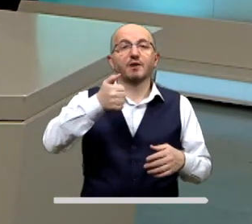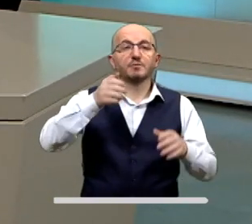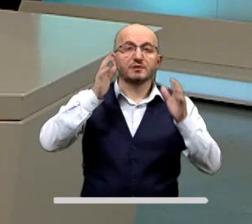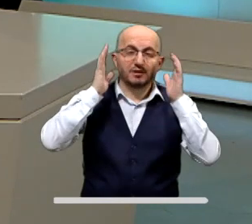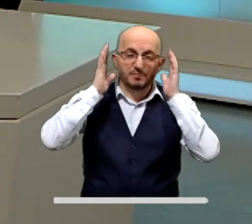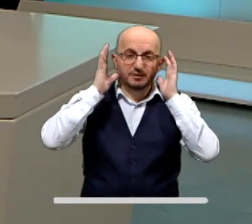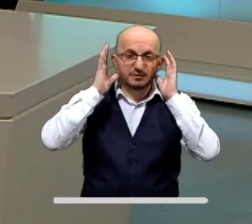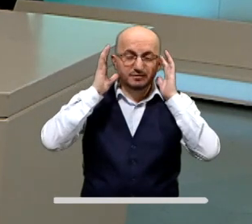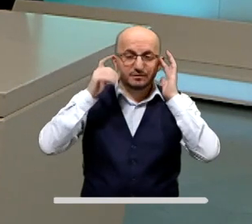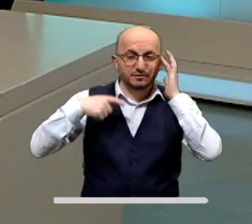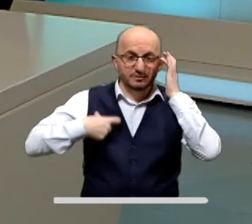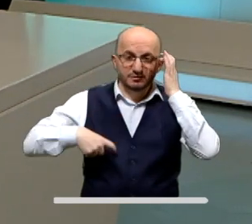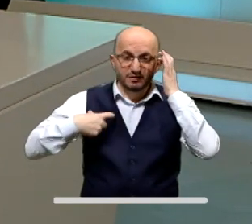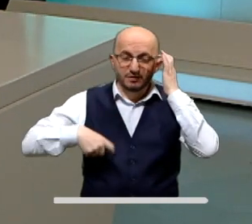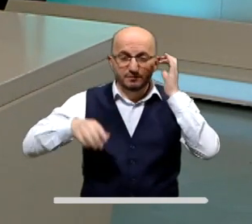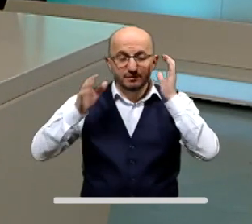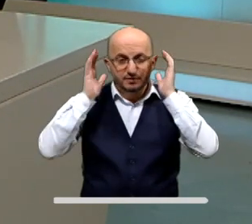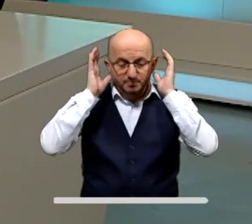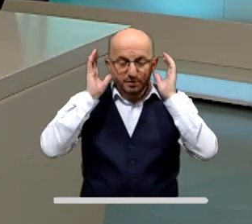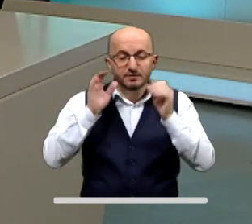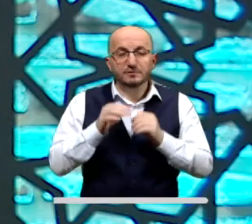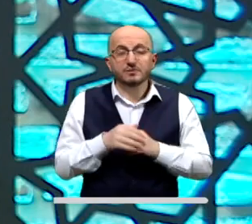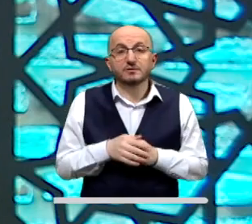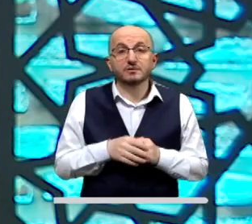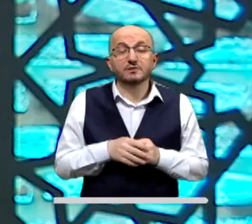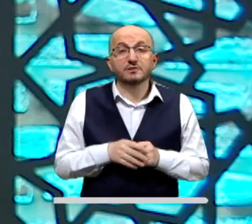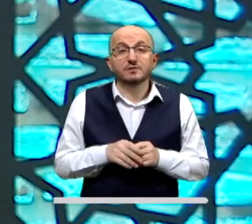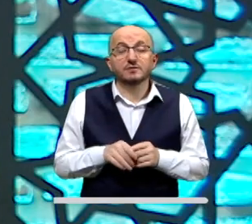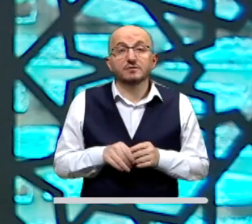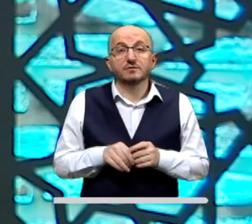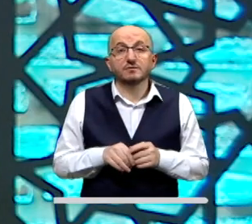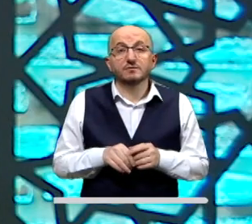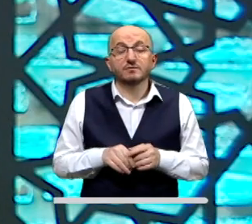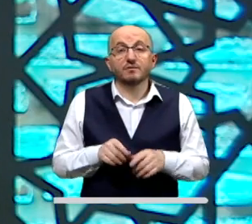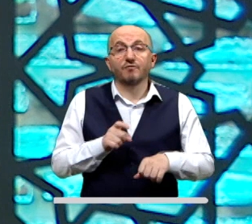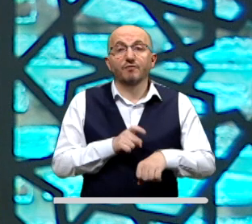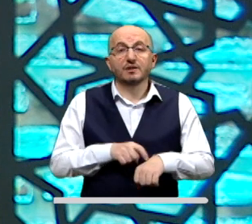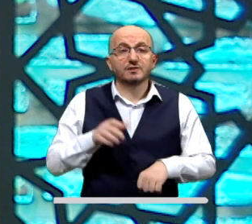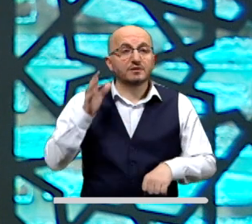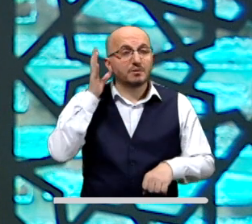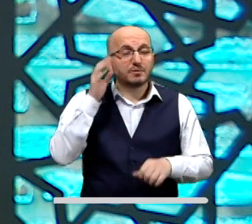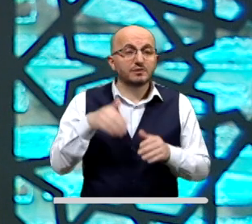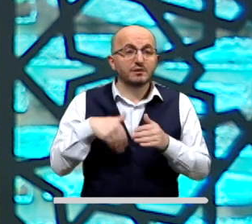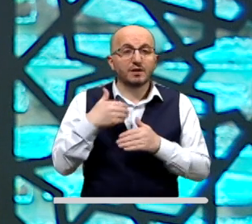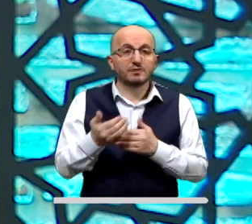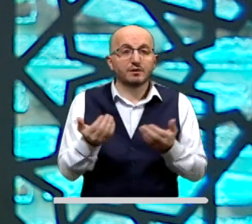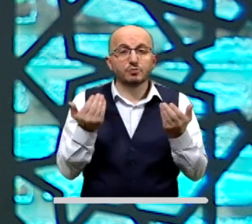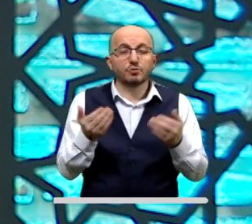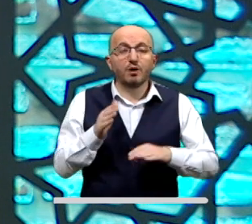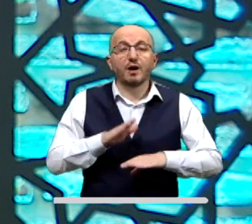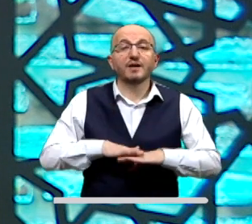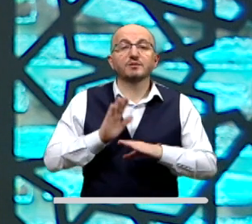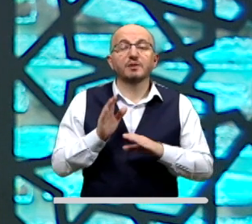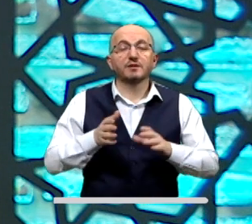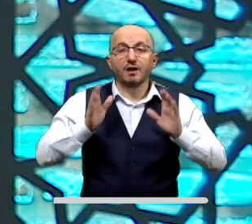diyelim tehdit namazı yani şeyin arkasından Vakit namazının arkasından dua etmeden